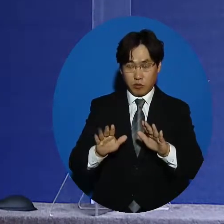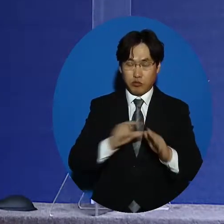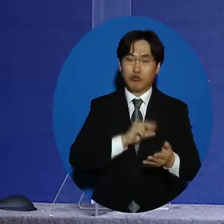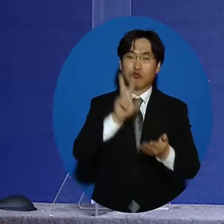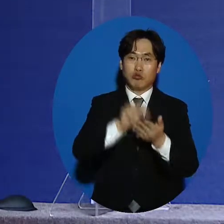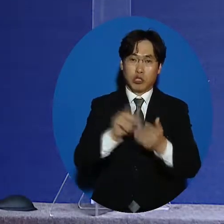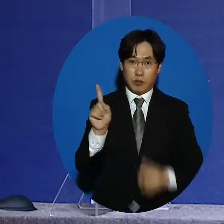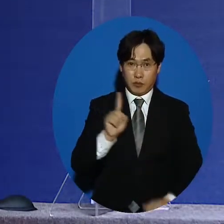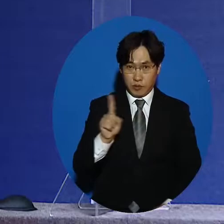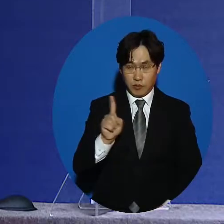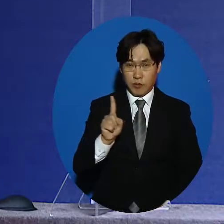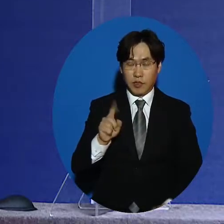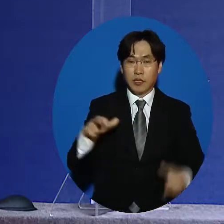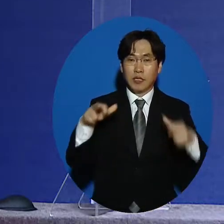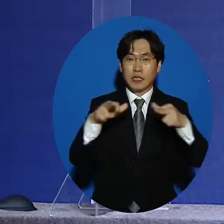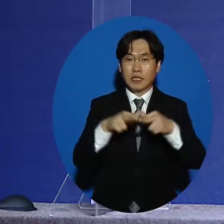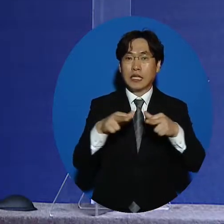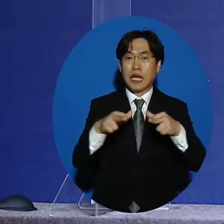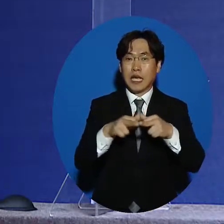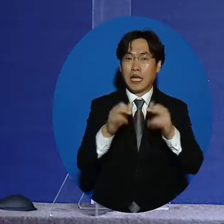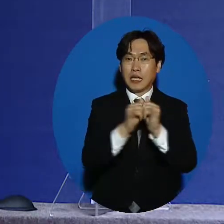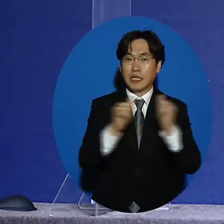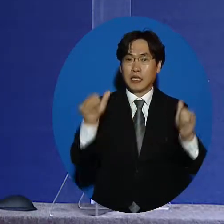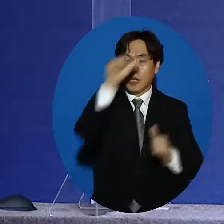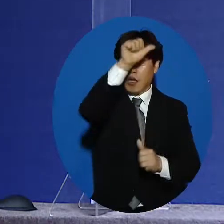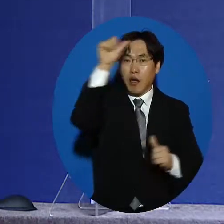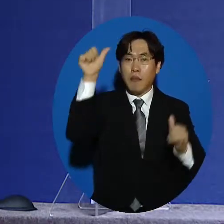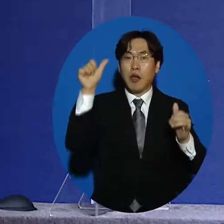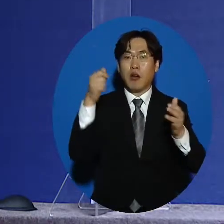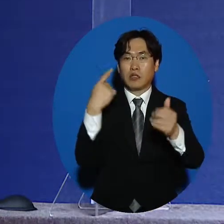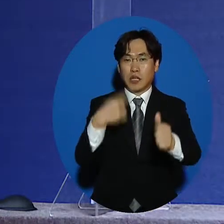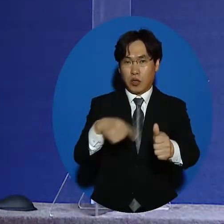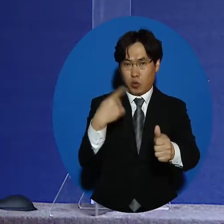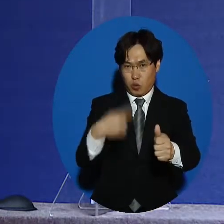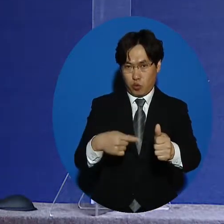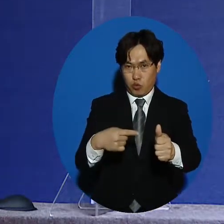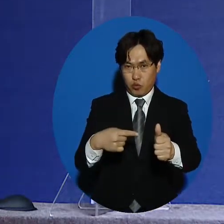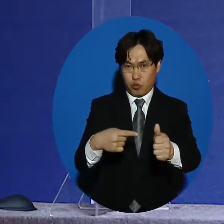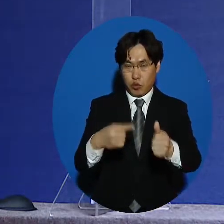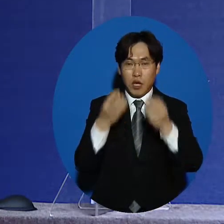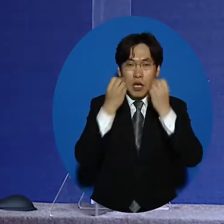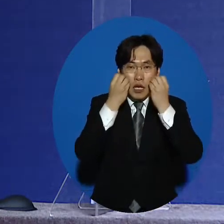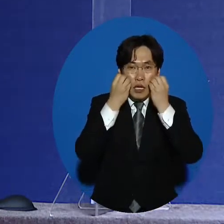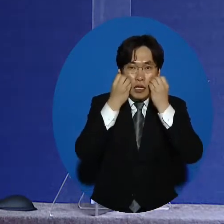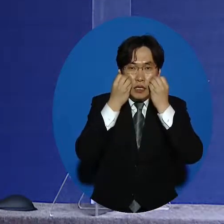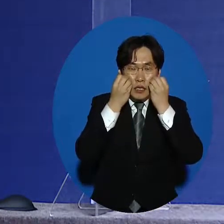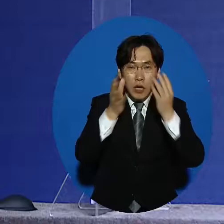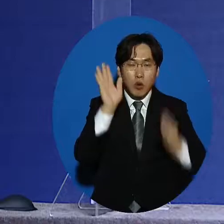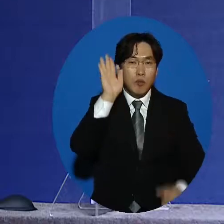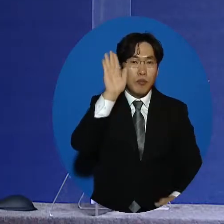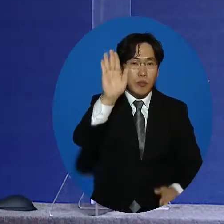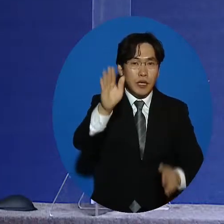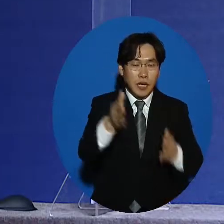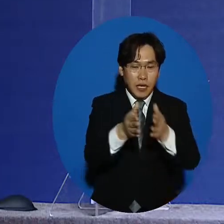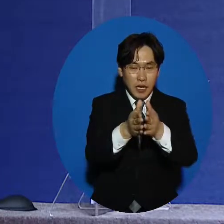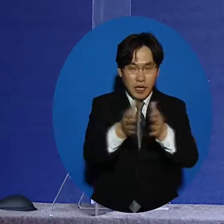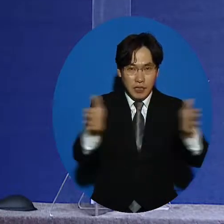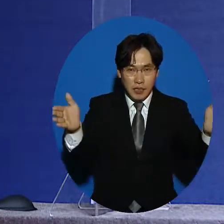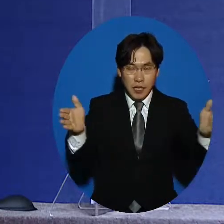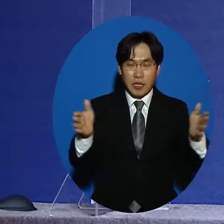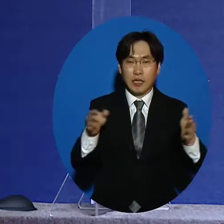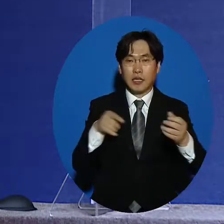주제는 장애인 평생교육, 그 새로운 지평을 열다라는